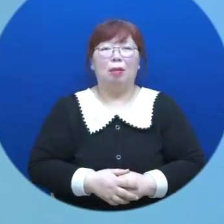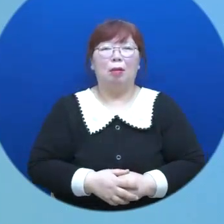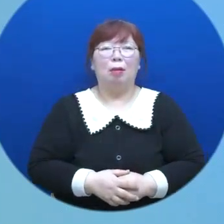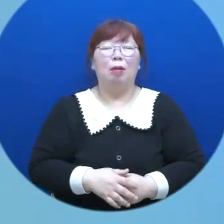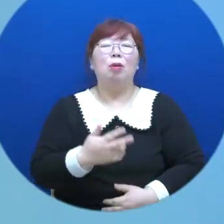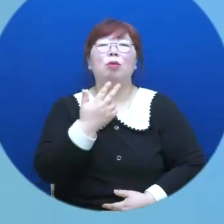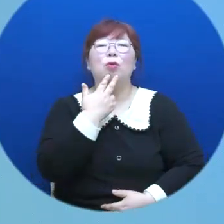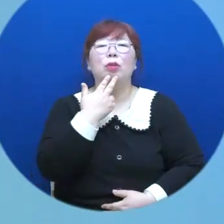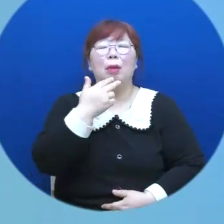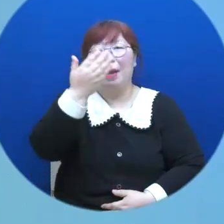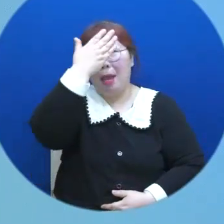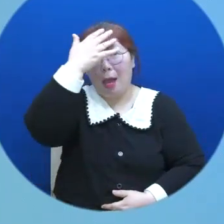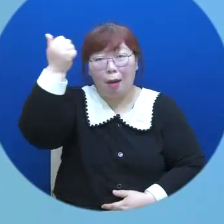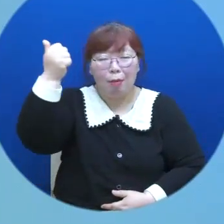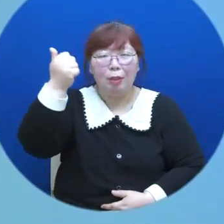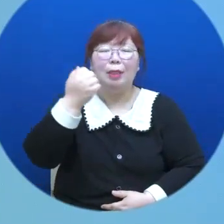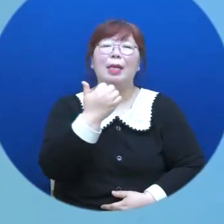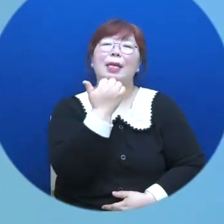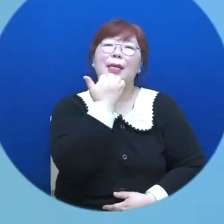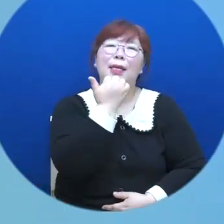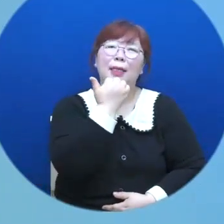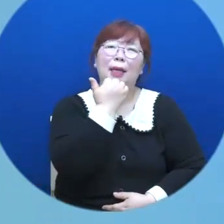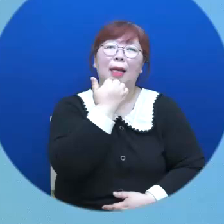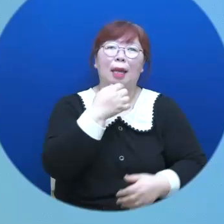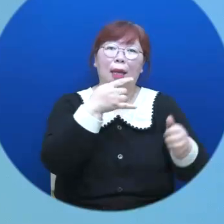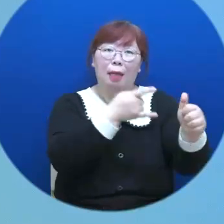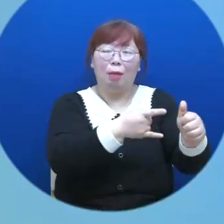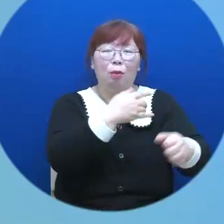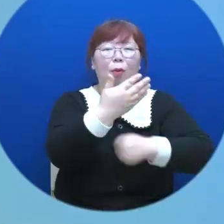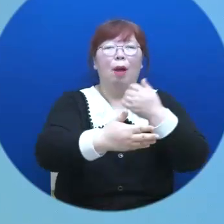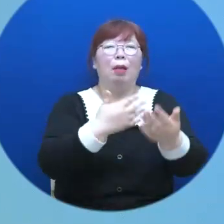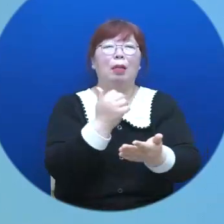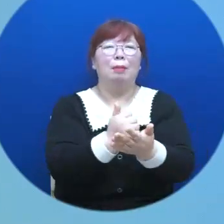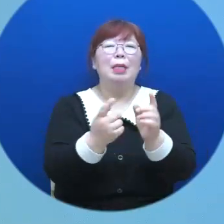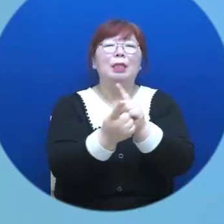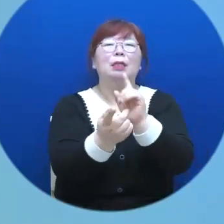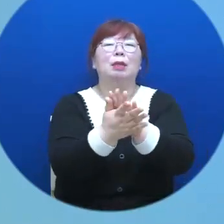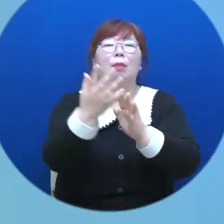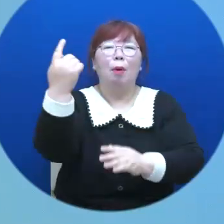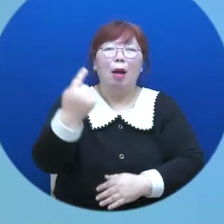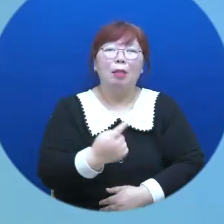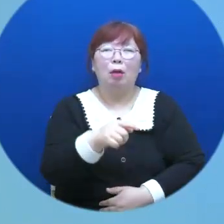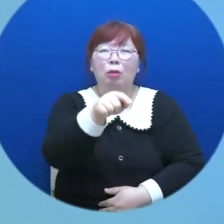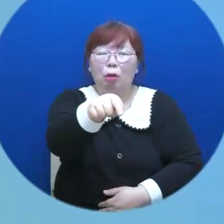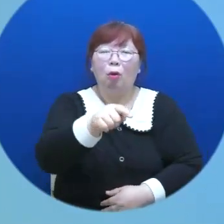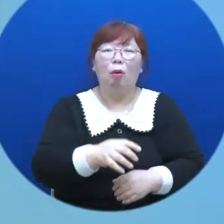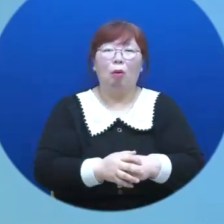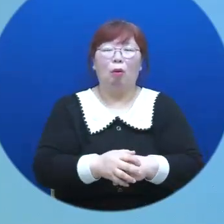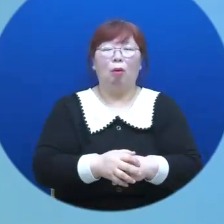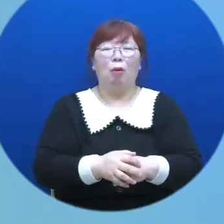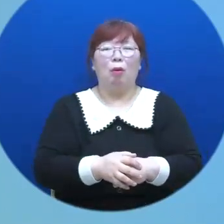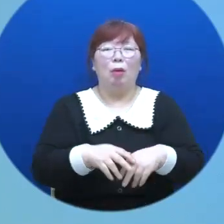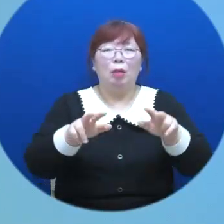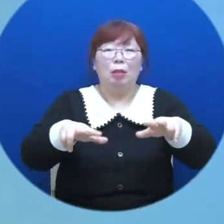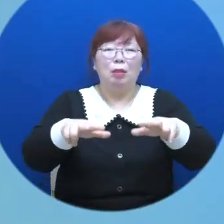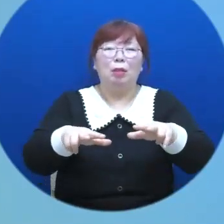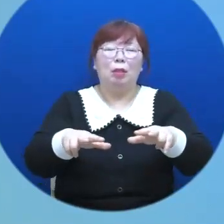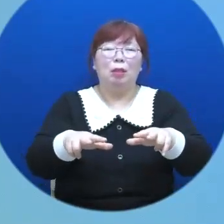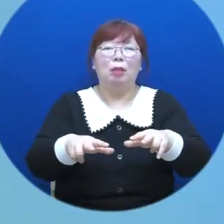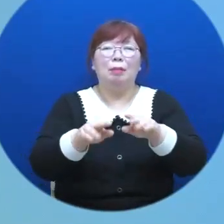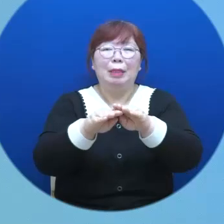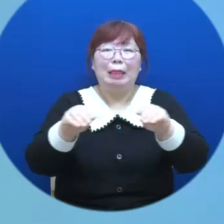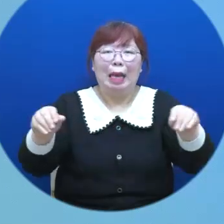요셉의 할아버지 이삭에게도 하나님이 직접 찾아와서 기근에 애굽으로 가려고 할 때 가지 말고 이